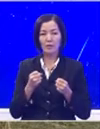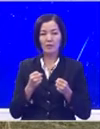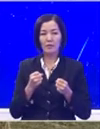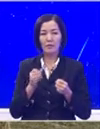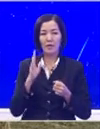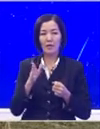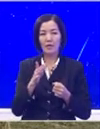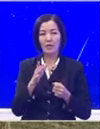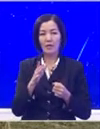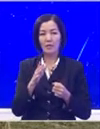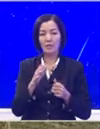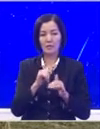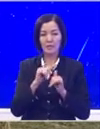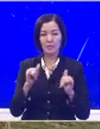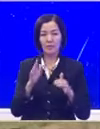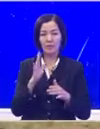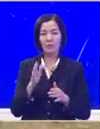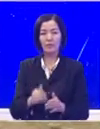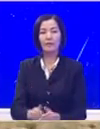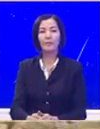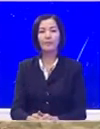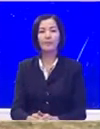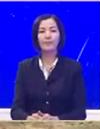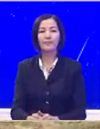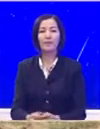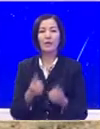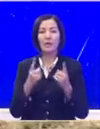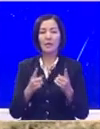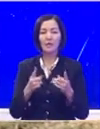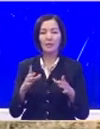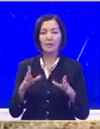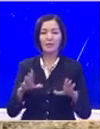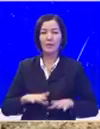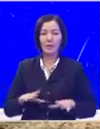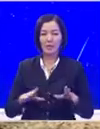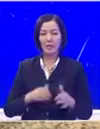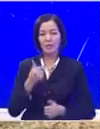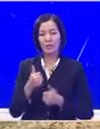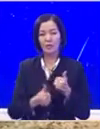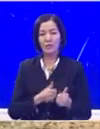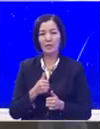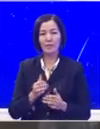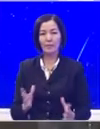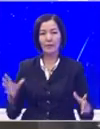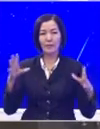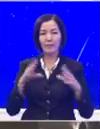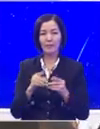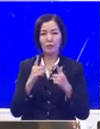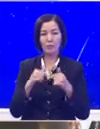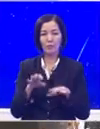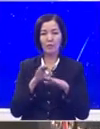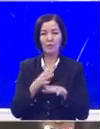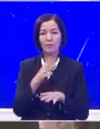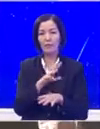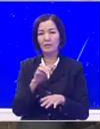алдағы уақытта дамиды деген ойдамын. Айтулы аламанды аудан әкімдігі мен саржаздық азаматтар білек біріктіріп ұйымдастырды.